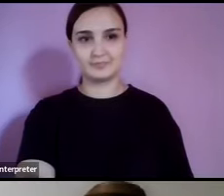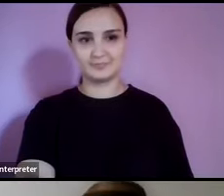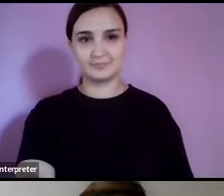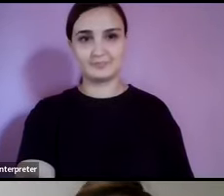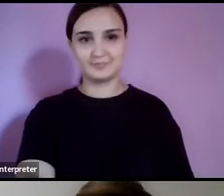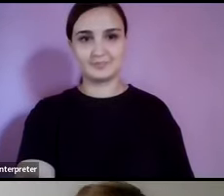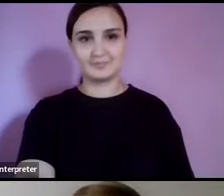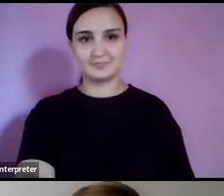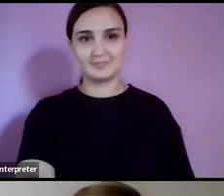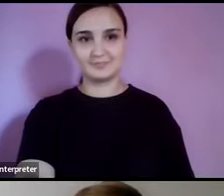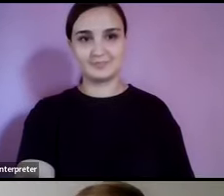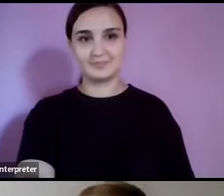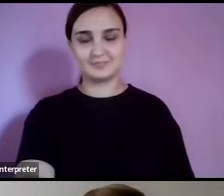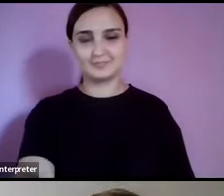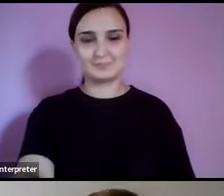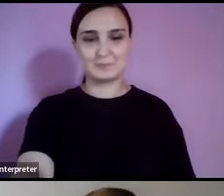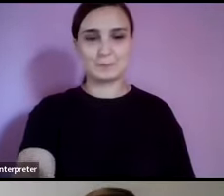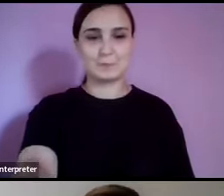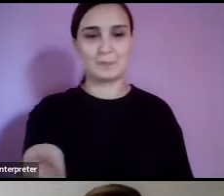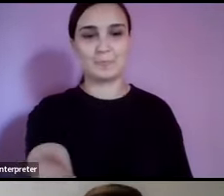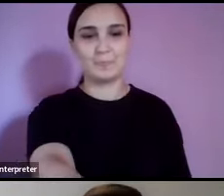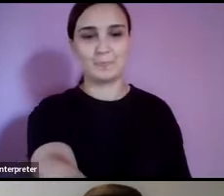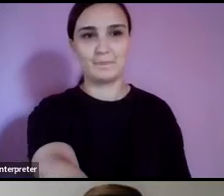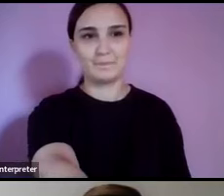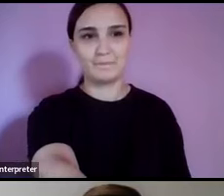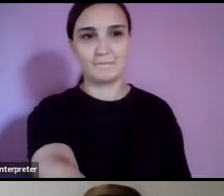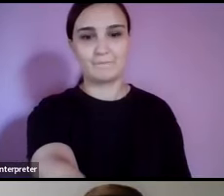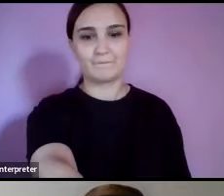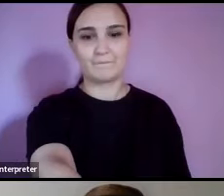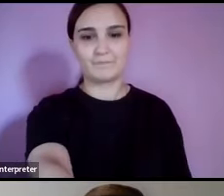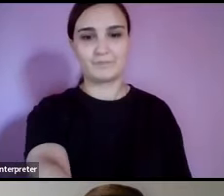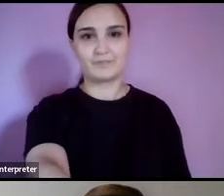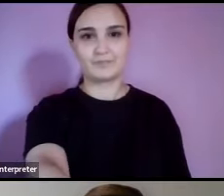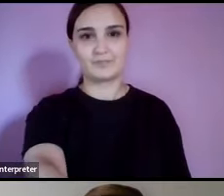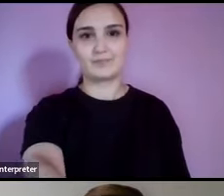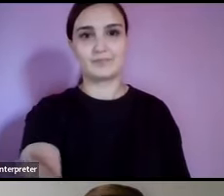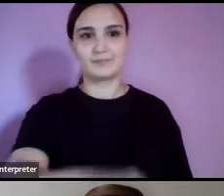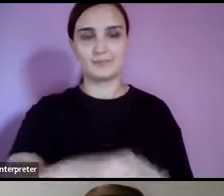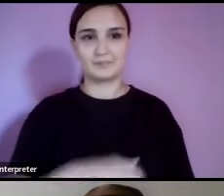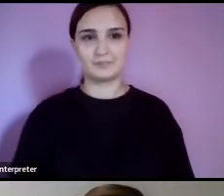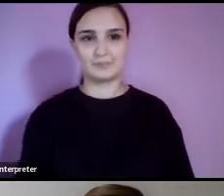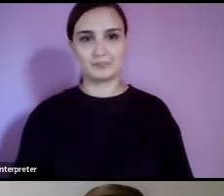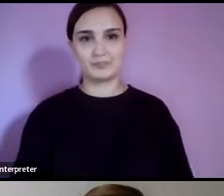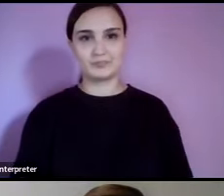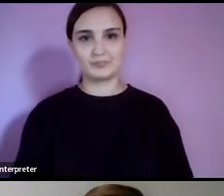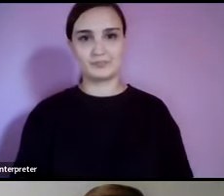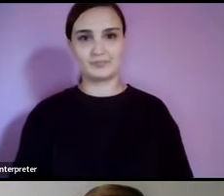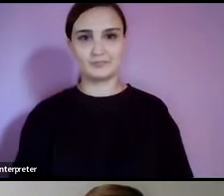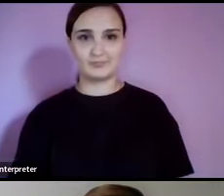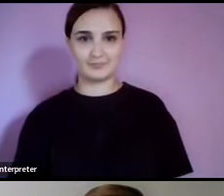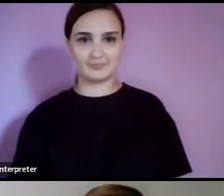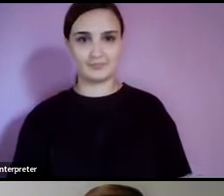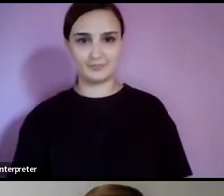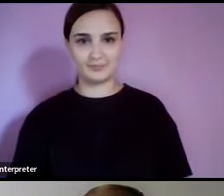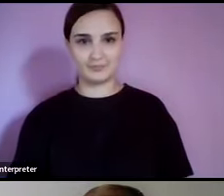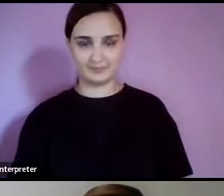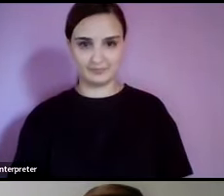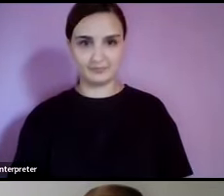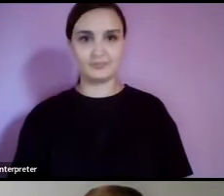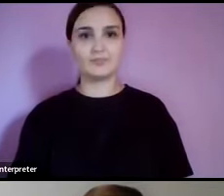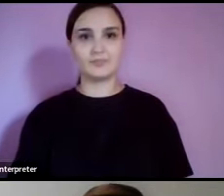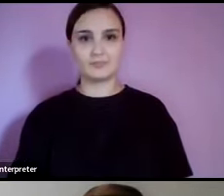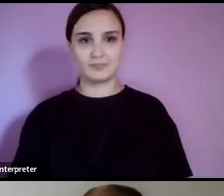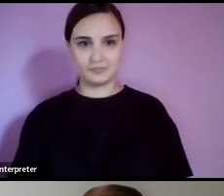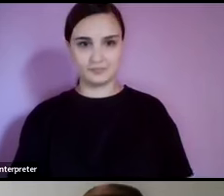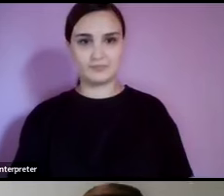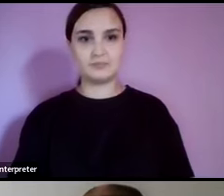welcome and thank you for joining us today. We're going to have a quick talk about this magical time